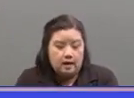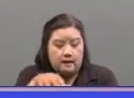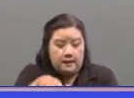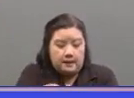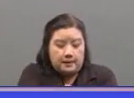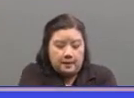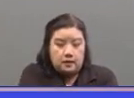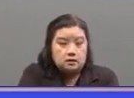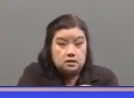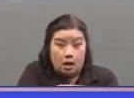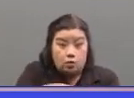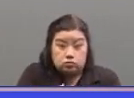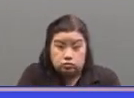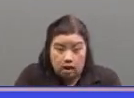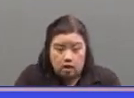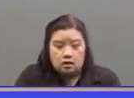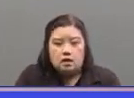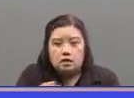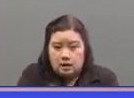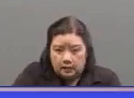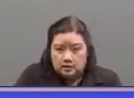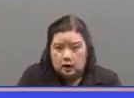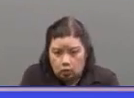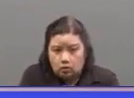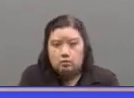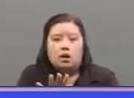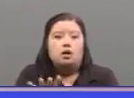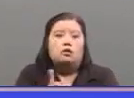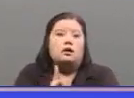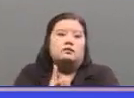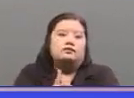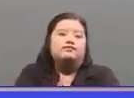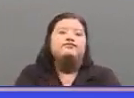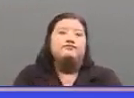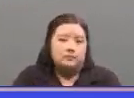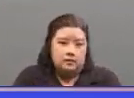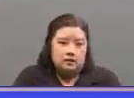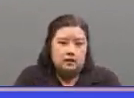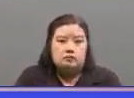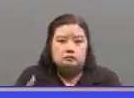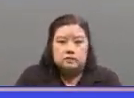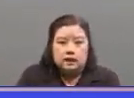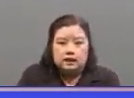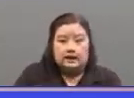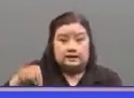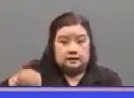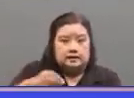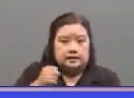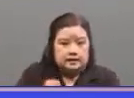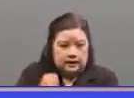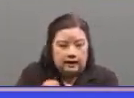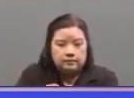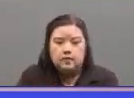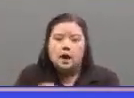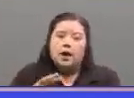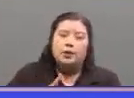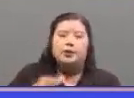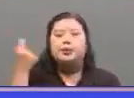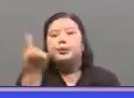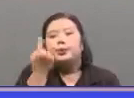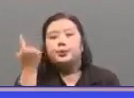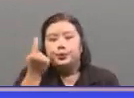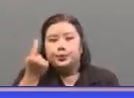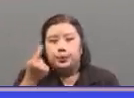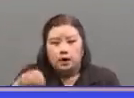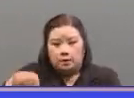ตกหนักมาตั้งแต่ช่วงปลายเดือนที่แล้วนะคะจนถึงต้นเดือนนี้ก็แบบว่ามีฝนตก